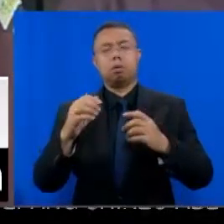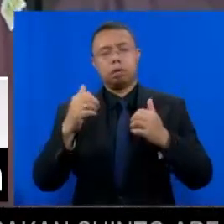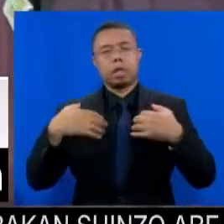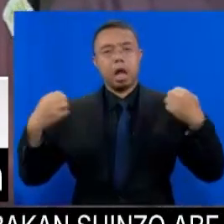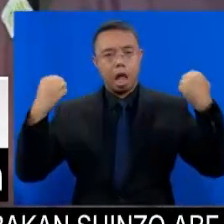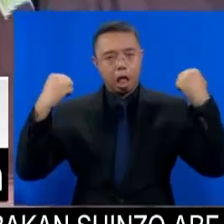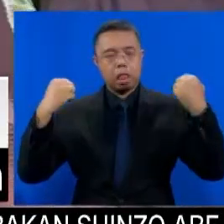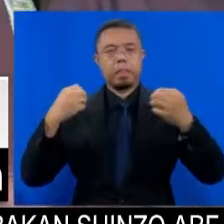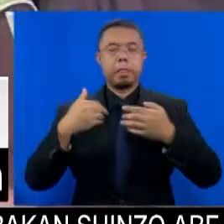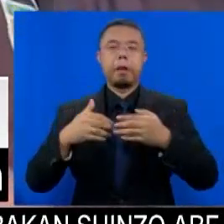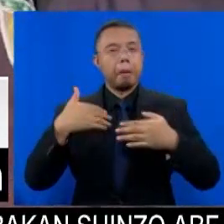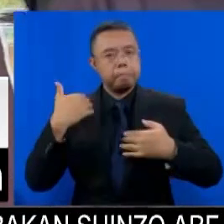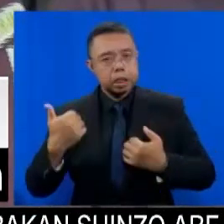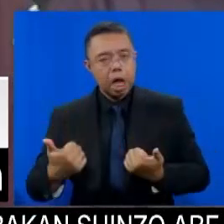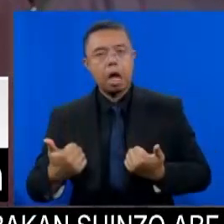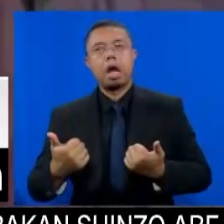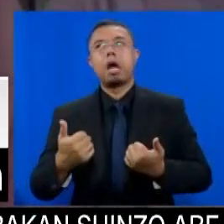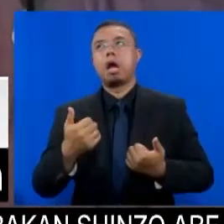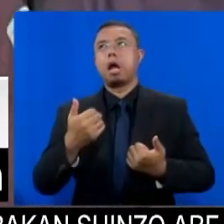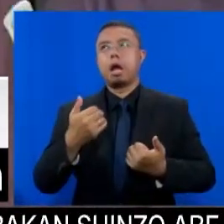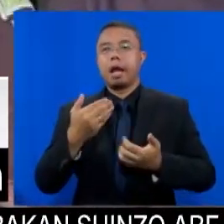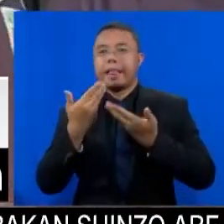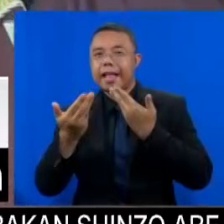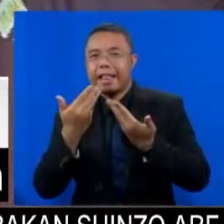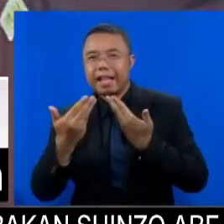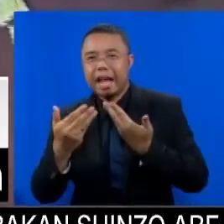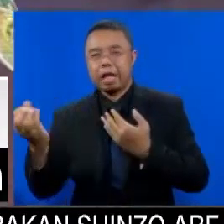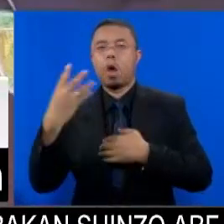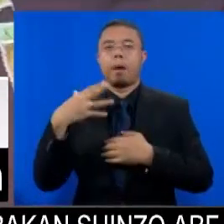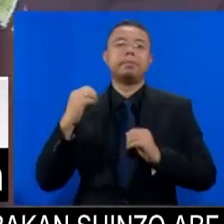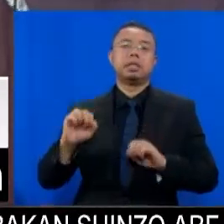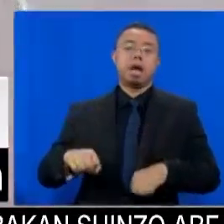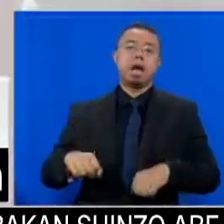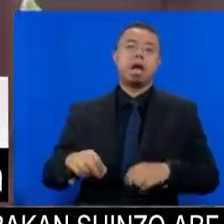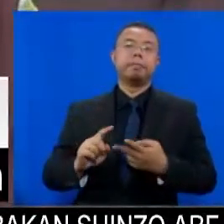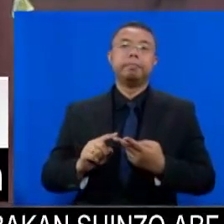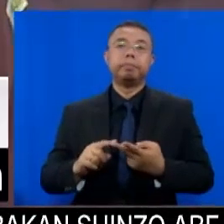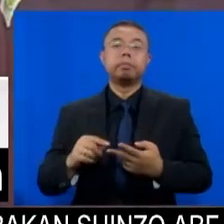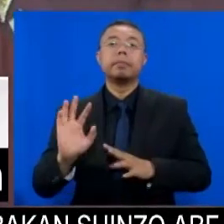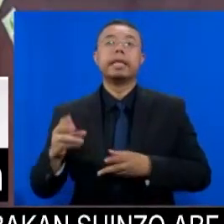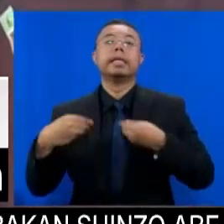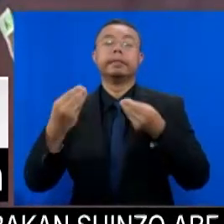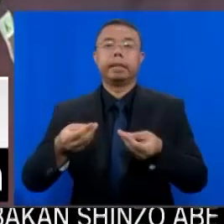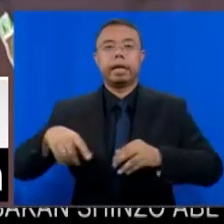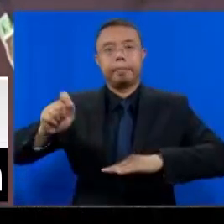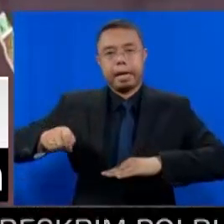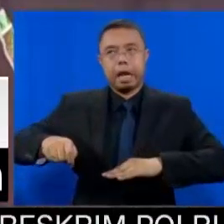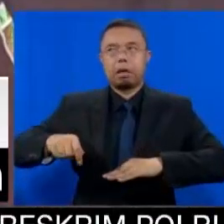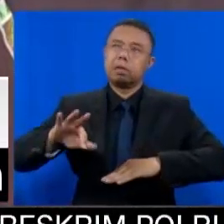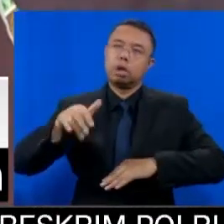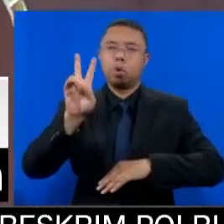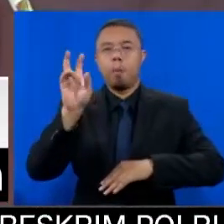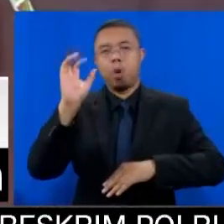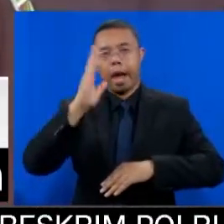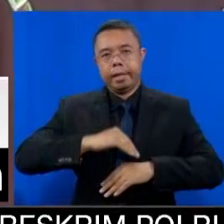cakap bisa ketika ditanya oleh jaksa bisa. Ini akan kita limpahkan ke pengadilan dalam waktu 20 hari